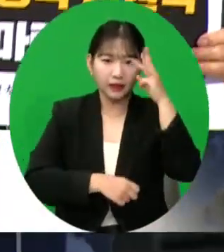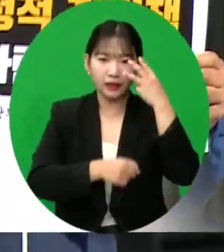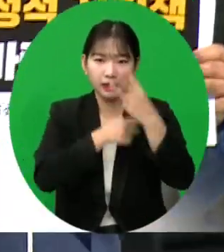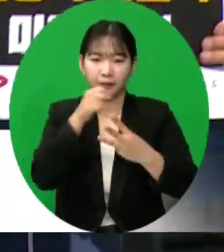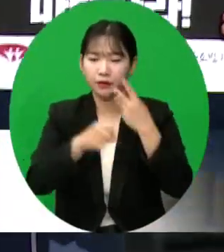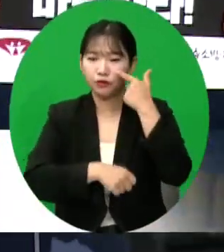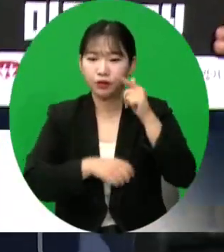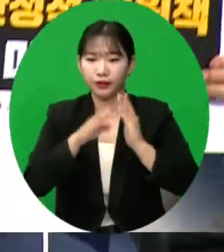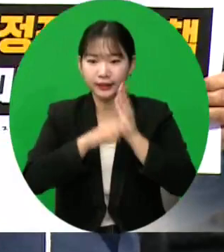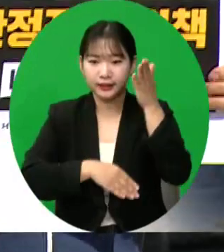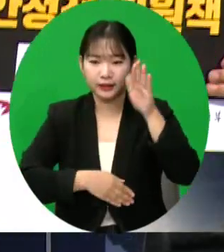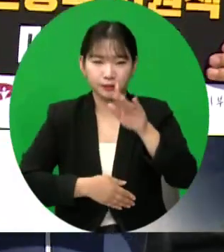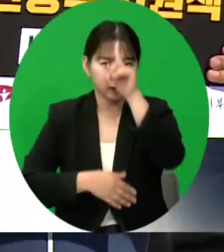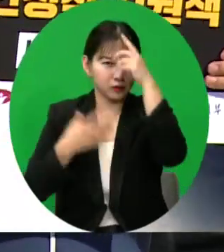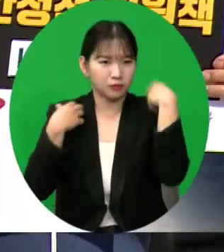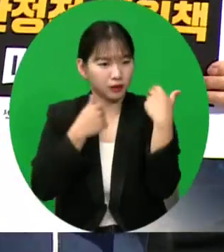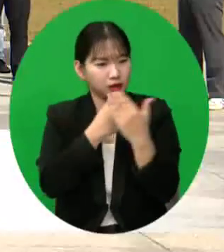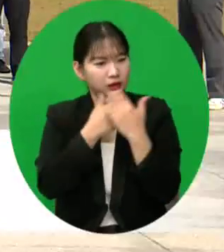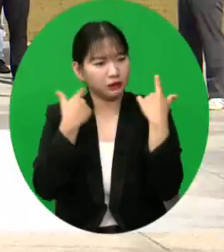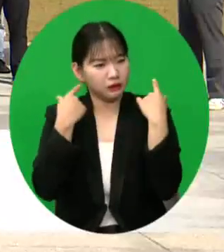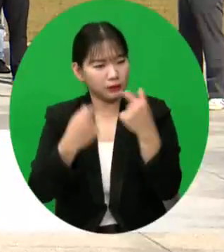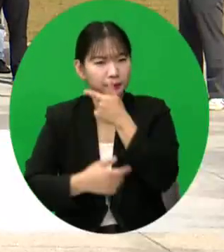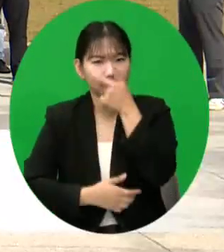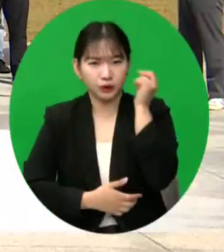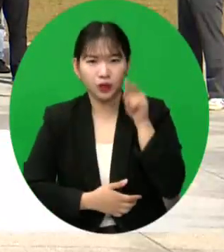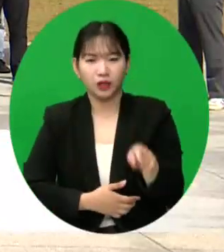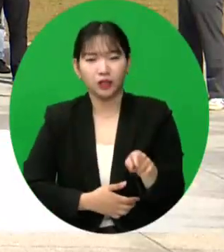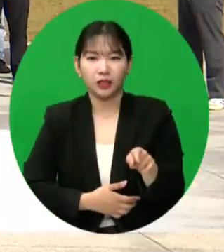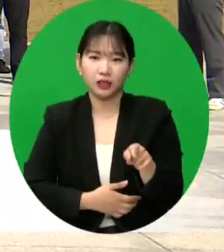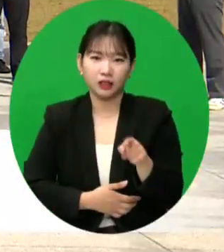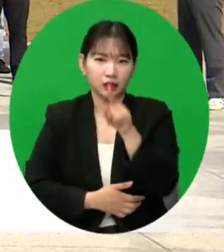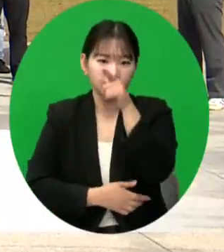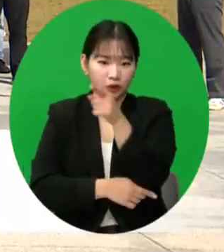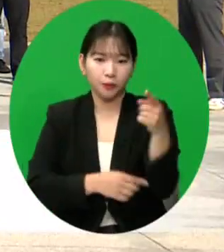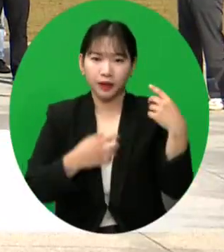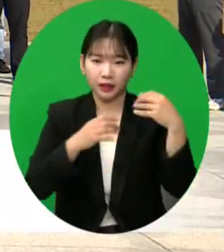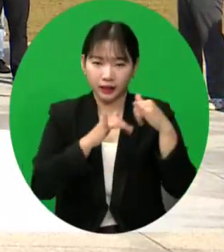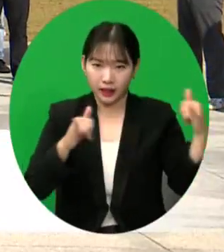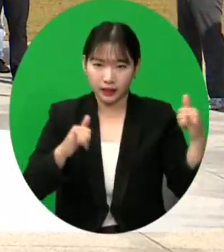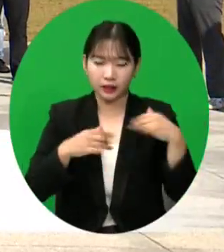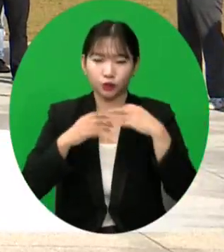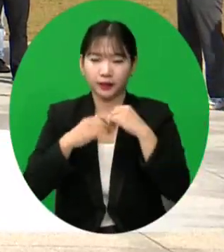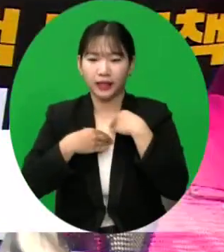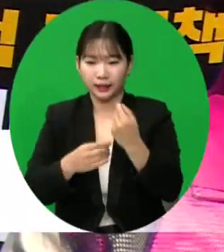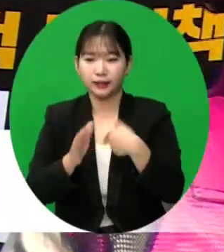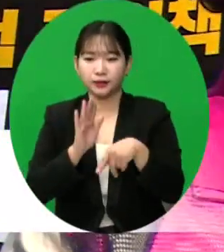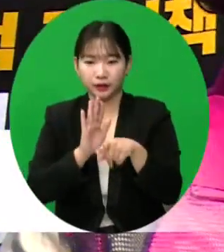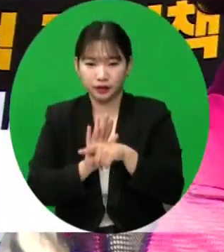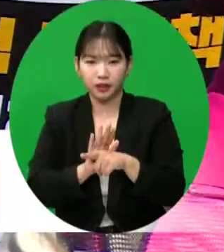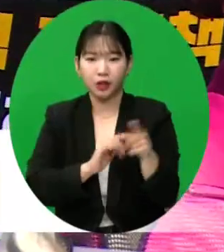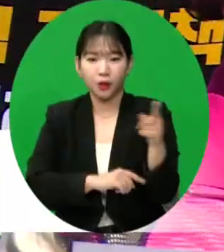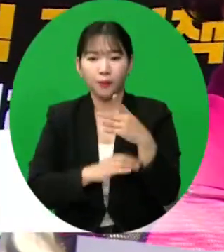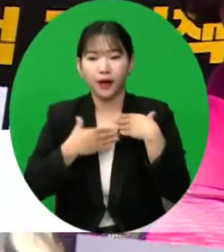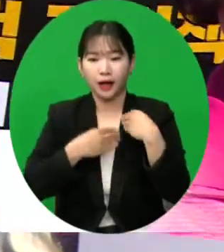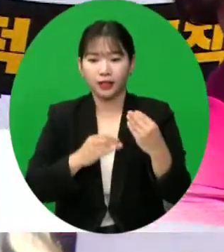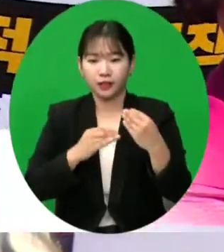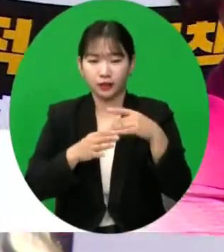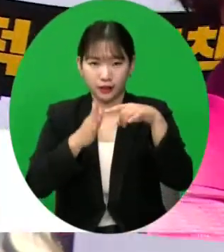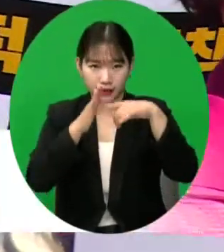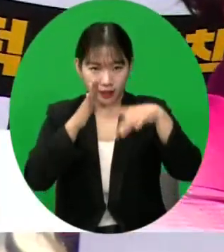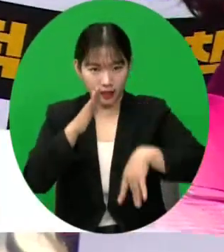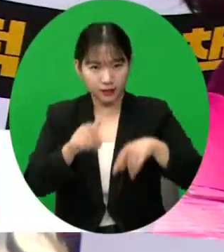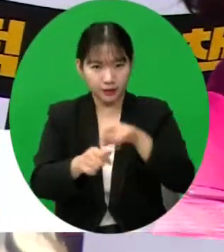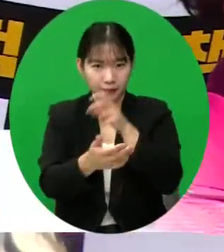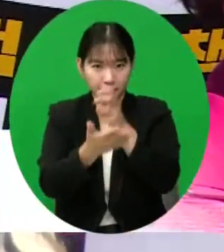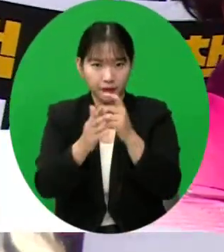6개월이 지났지만 정부의 지원은 여전히 부족하다며 소방관과 국민의 안전을 위해서는 소방 안전 교부세